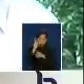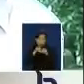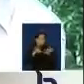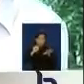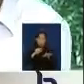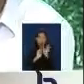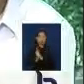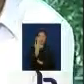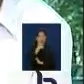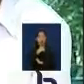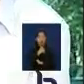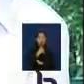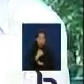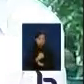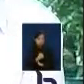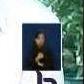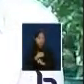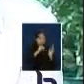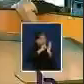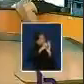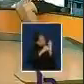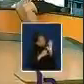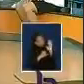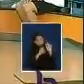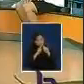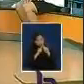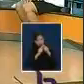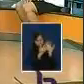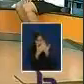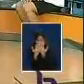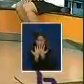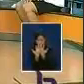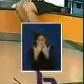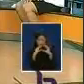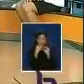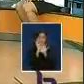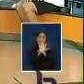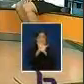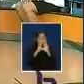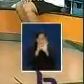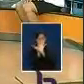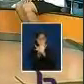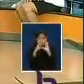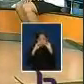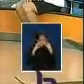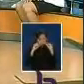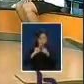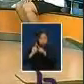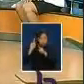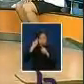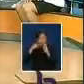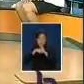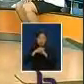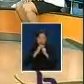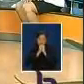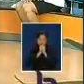ซ์นะครับกับจังหวัดที่อยู่พรมแดนติดกันเลยนะครับทำให้เลยนะครับตั้งแต่ไม่ว่าจะเป็นสุรินทร์นะครับปราจีนสระแก้วอรัญ